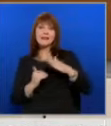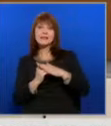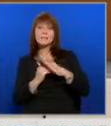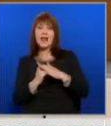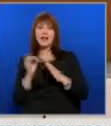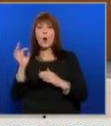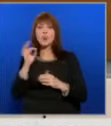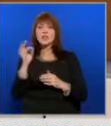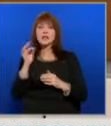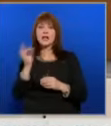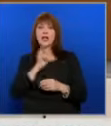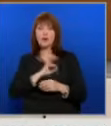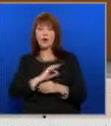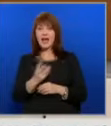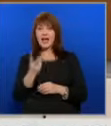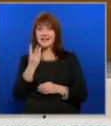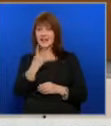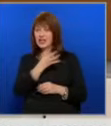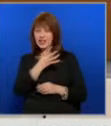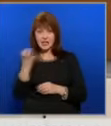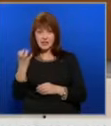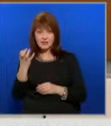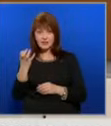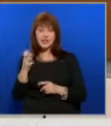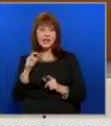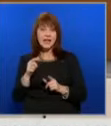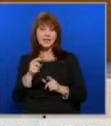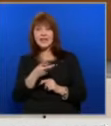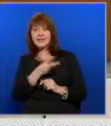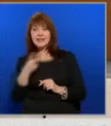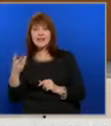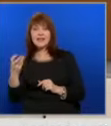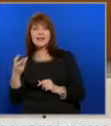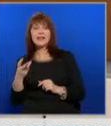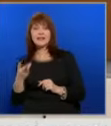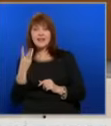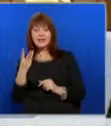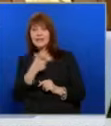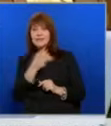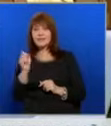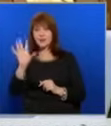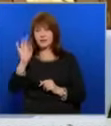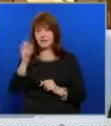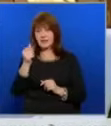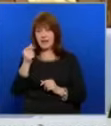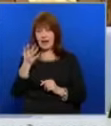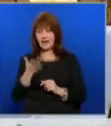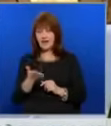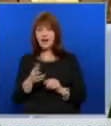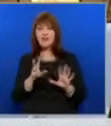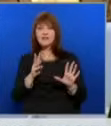доход от 3400 на 3750 лева, които са в размер